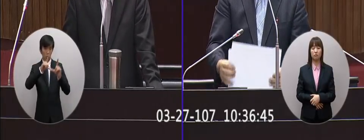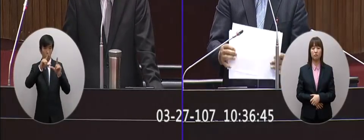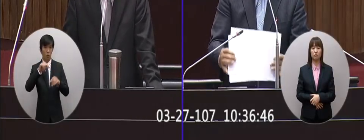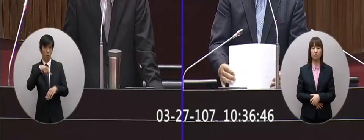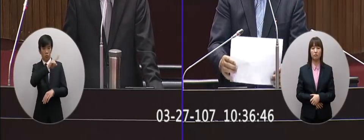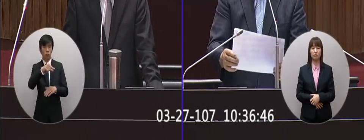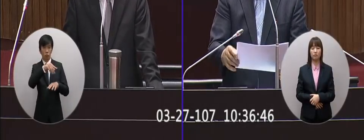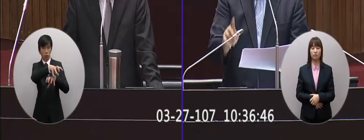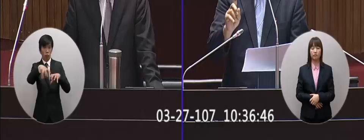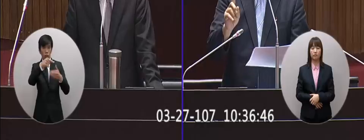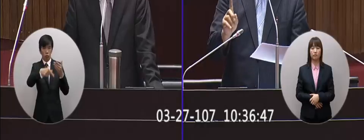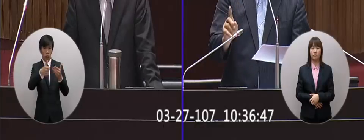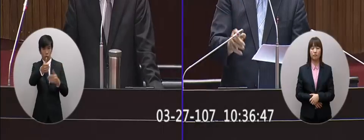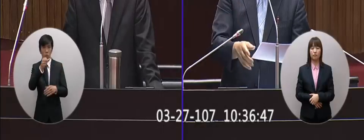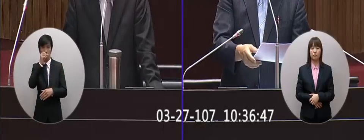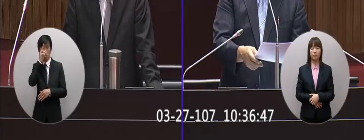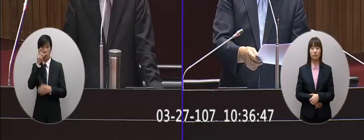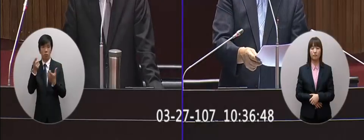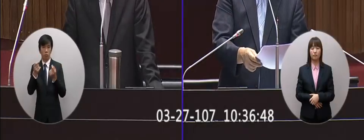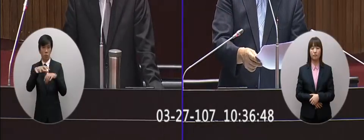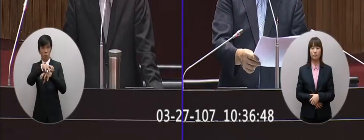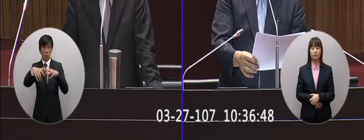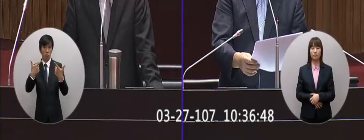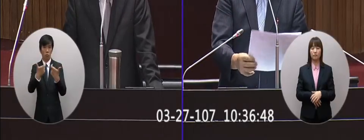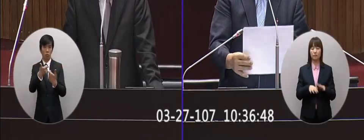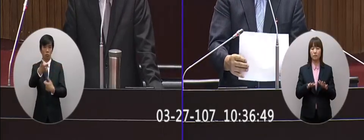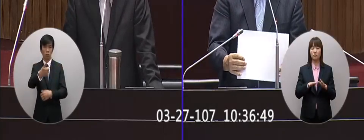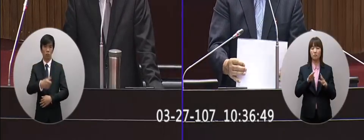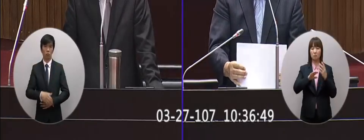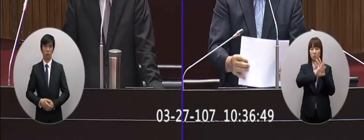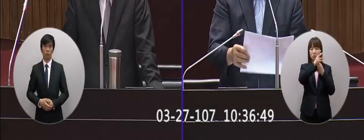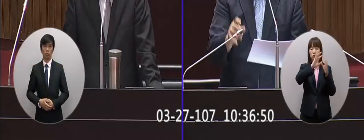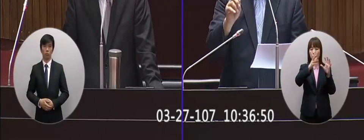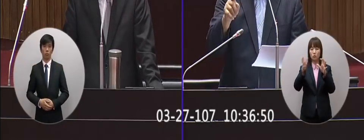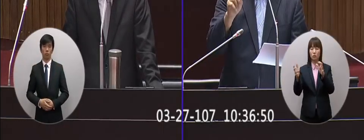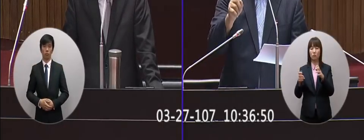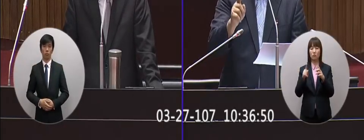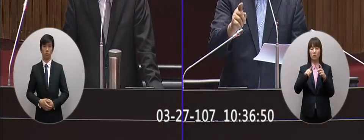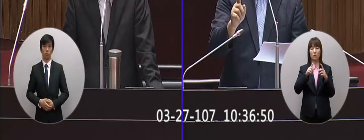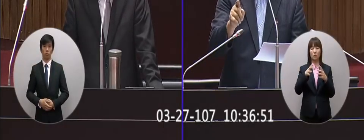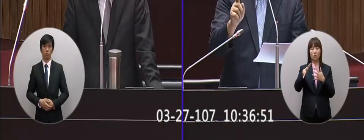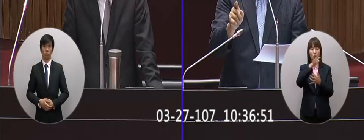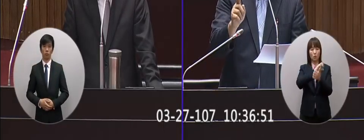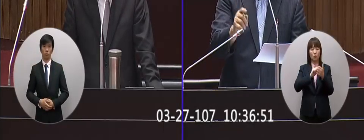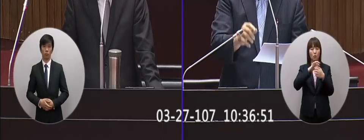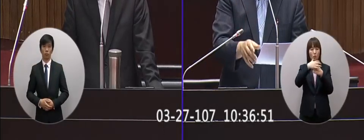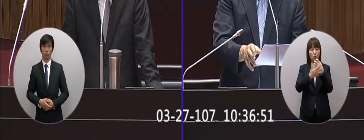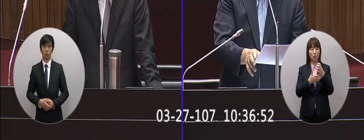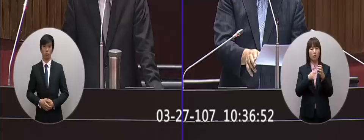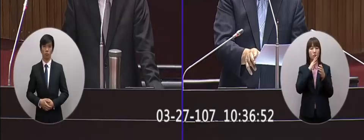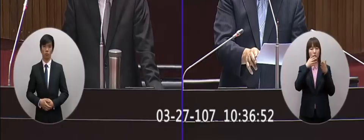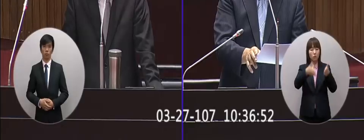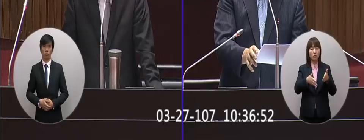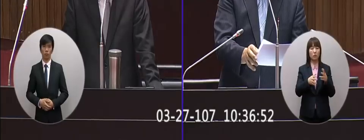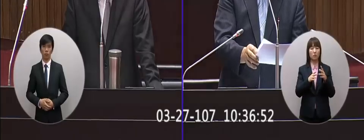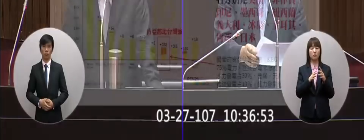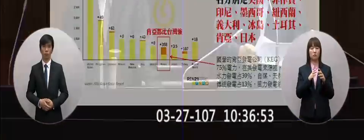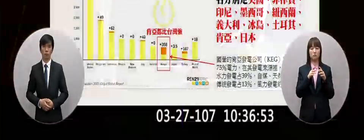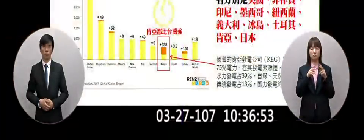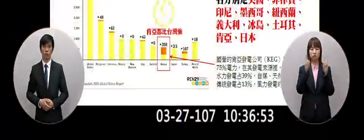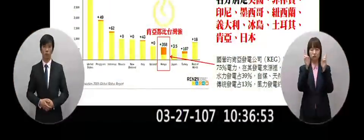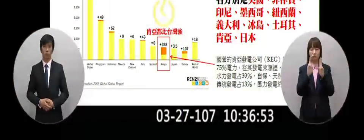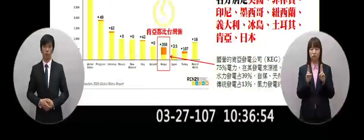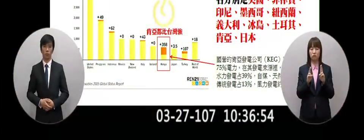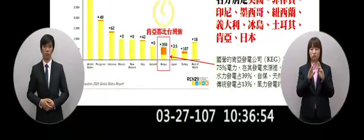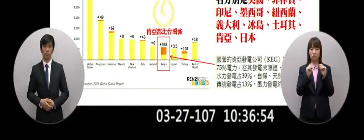有很好的条件，宜兰也有很好的条件。 院长 是 各国哈，各国全球各国致力在发展